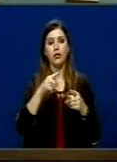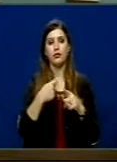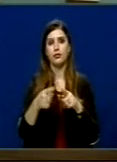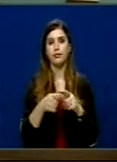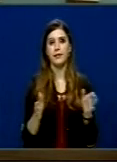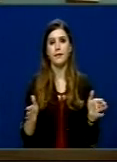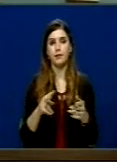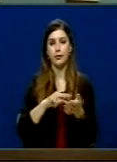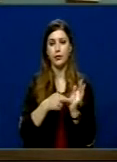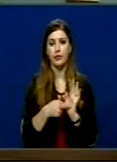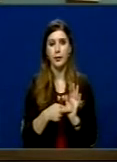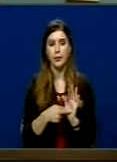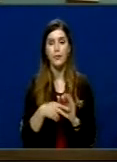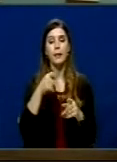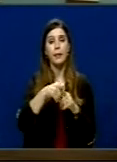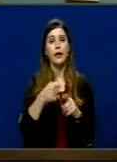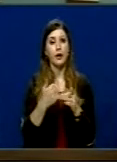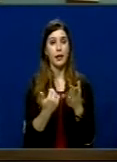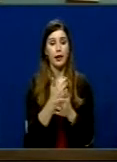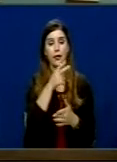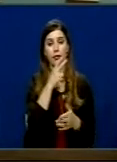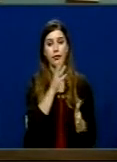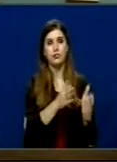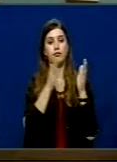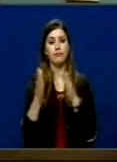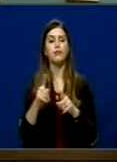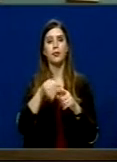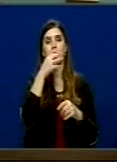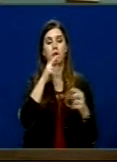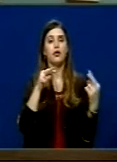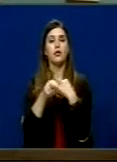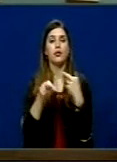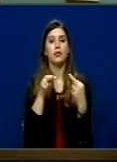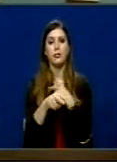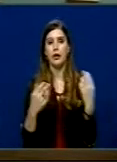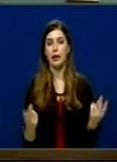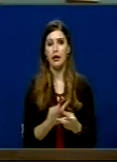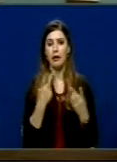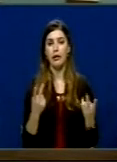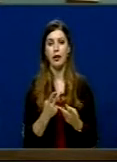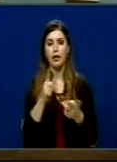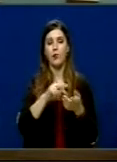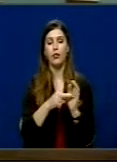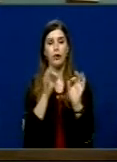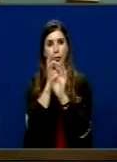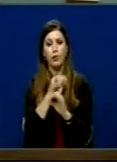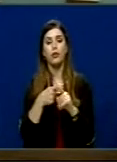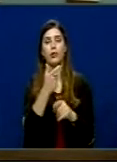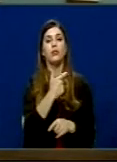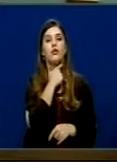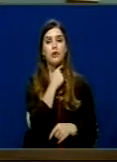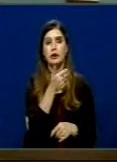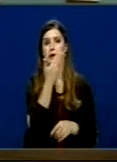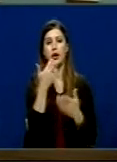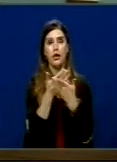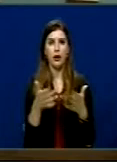arsyet. Zgjidhja e re mundson qarkullim të sigurt dhe pa pengesa në këtë aks rrugor dhe anashkalon, siç quhet, fytin e ngushtë të